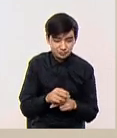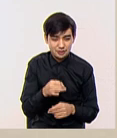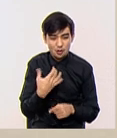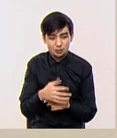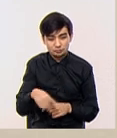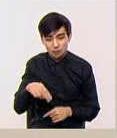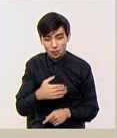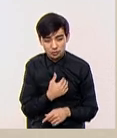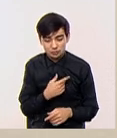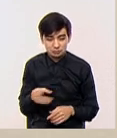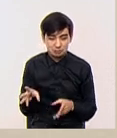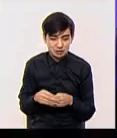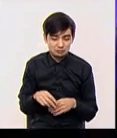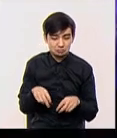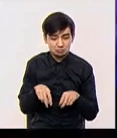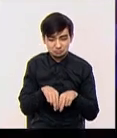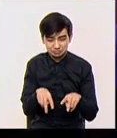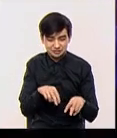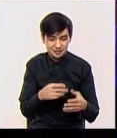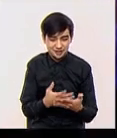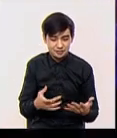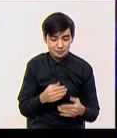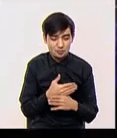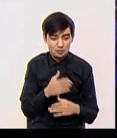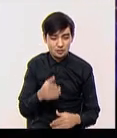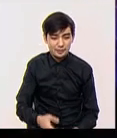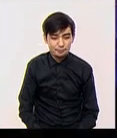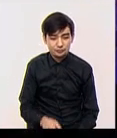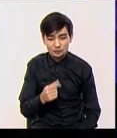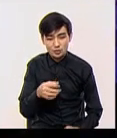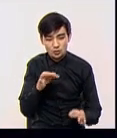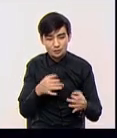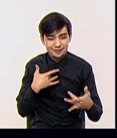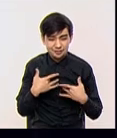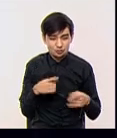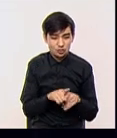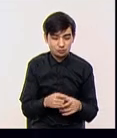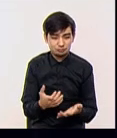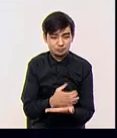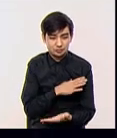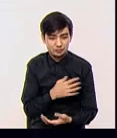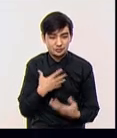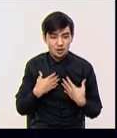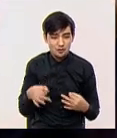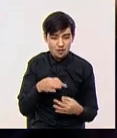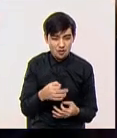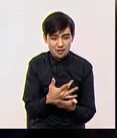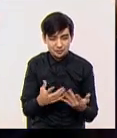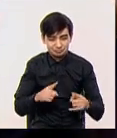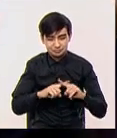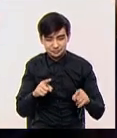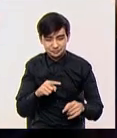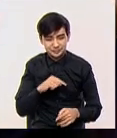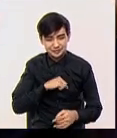шыққысы келсе прогулка жасатады. Қаржылай жүлде инклюзивті театр труппасына да бұйырды. Денсаулығында менталды өзгерістері бар